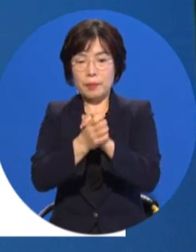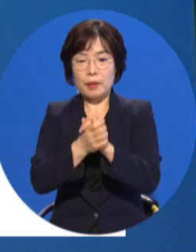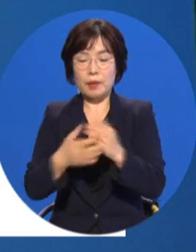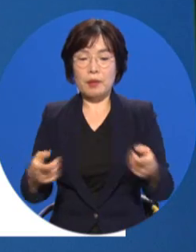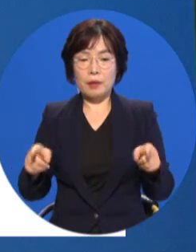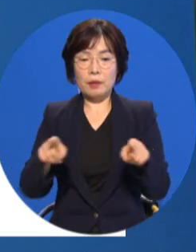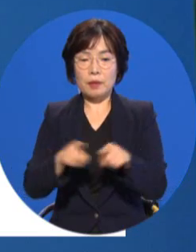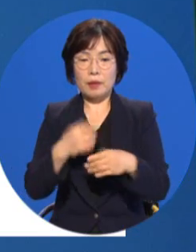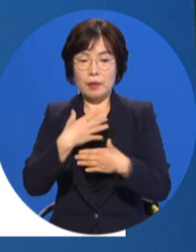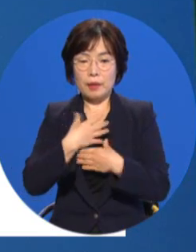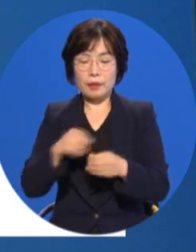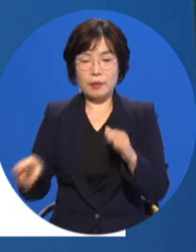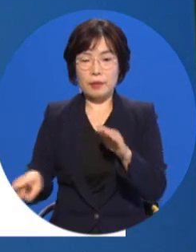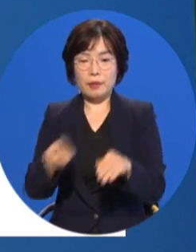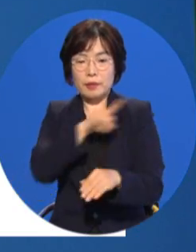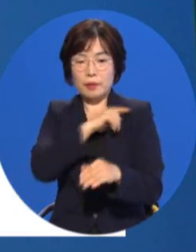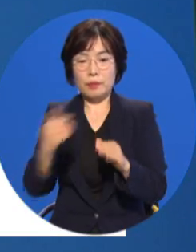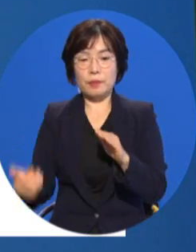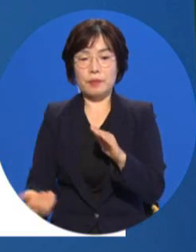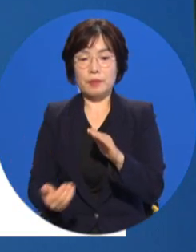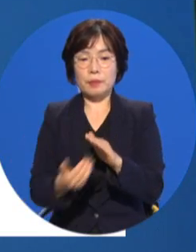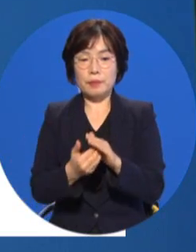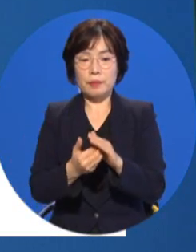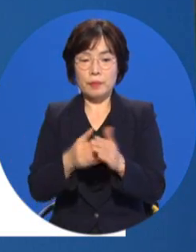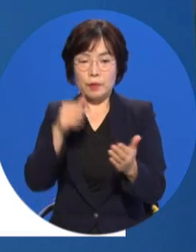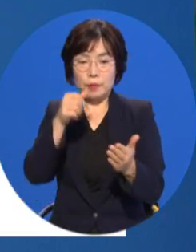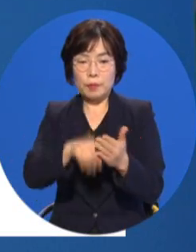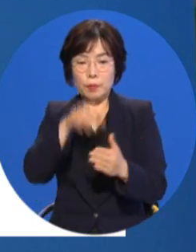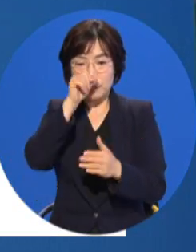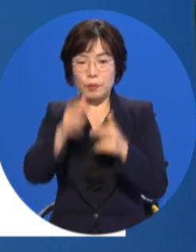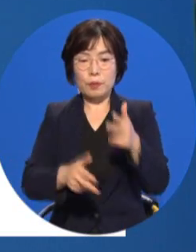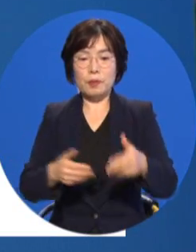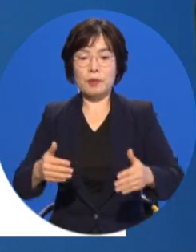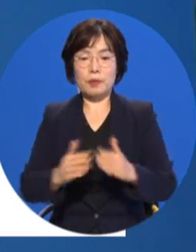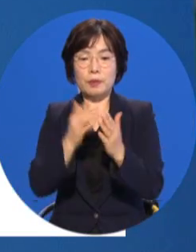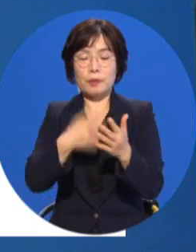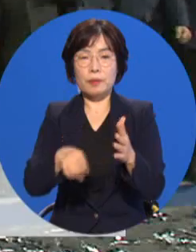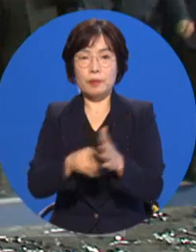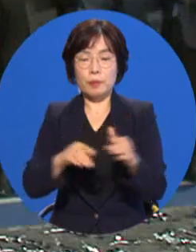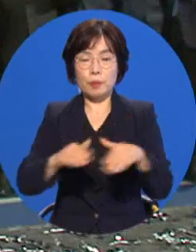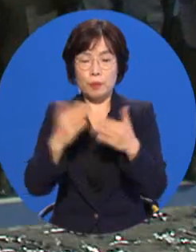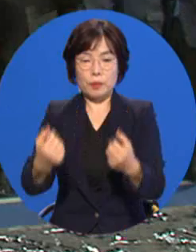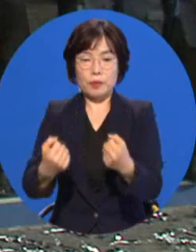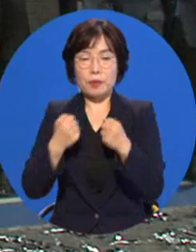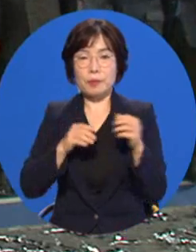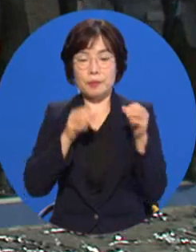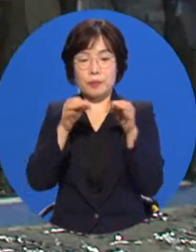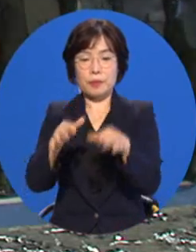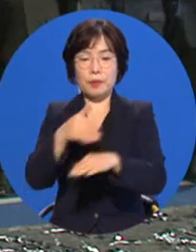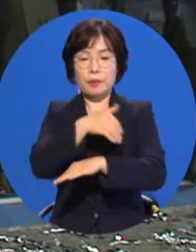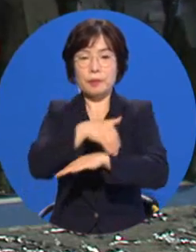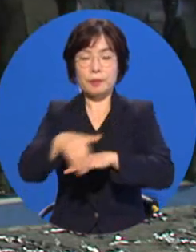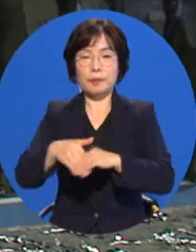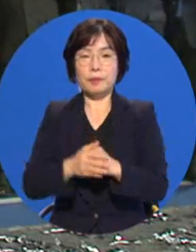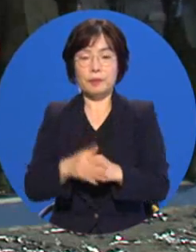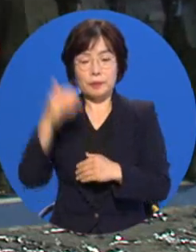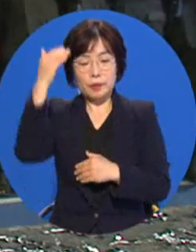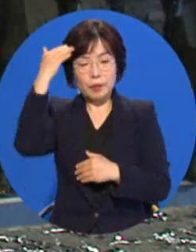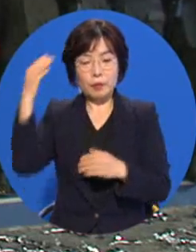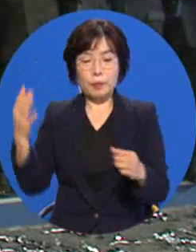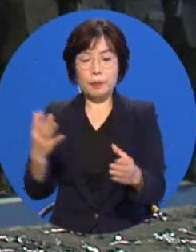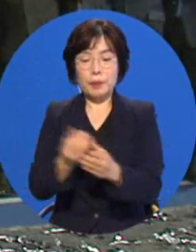더불어 안전을 최우선으로 하여 최고의 품질의 공장 건설을 위해 국내에선 완성차 공장이 세워지는